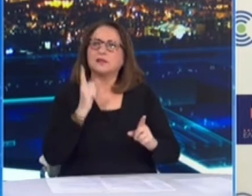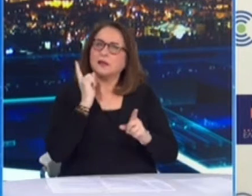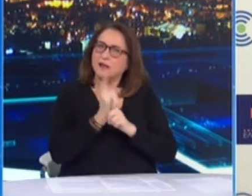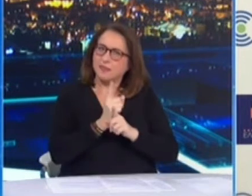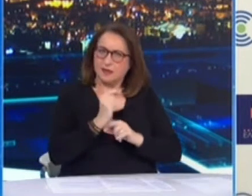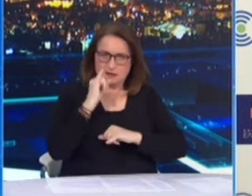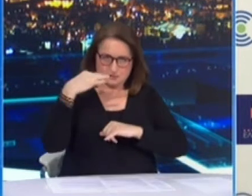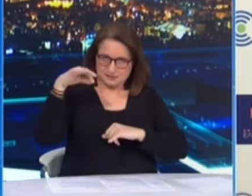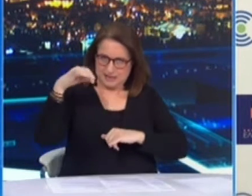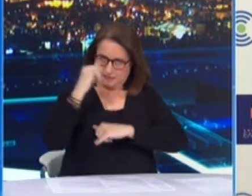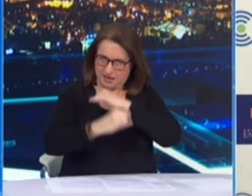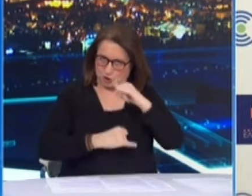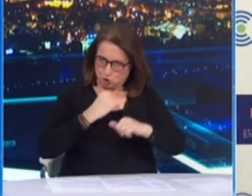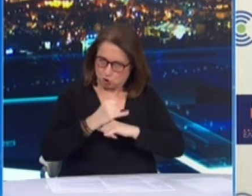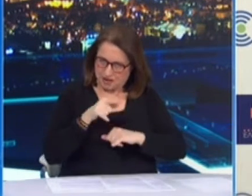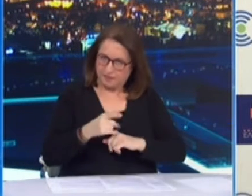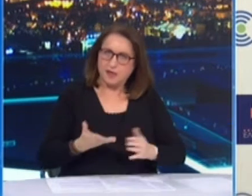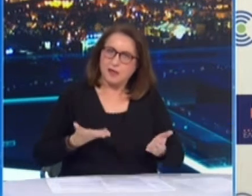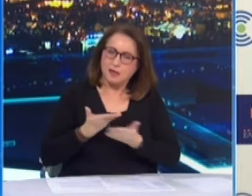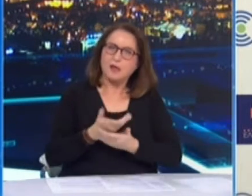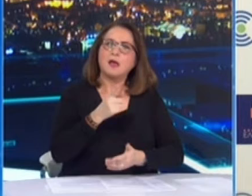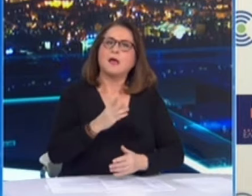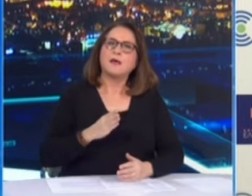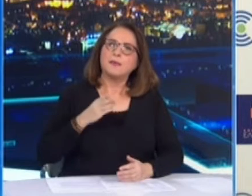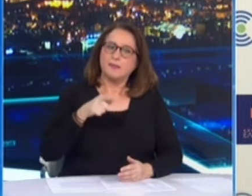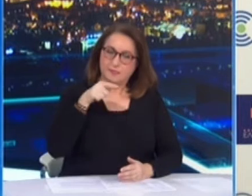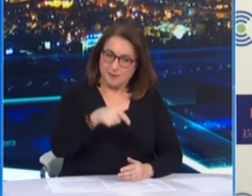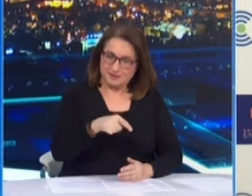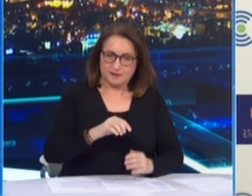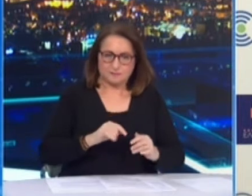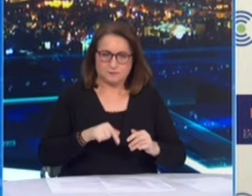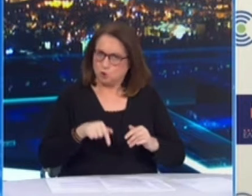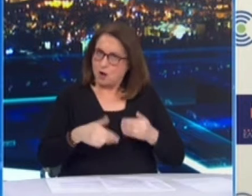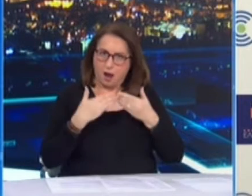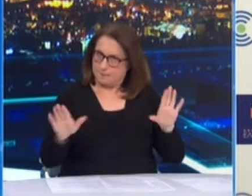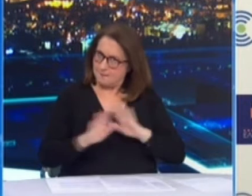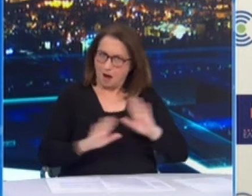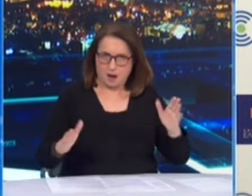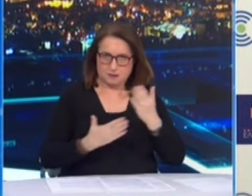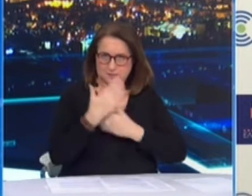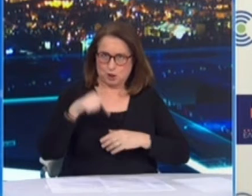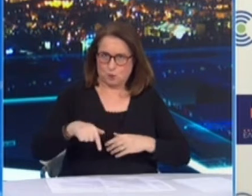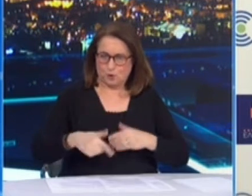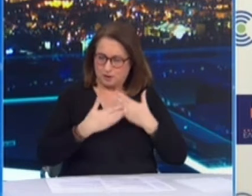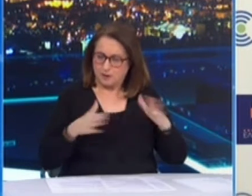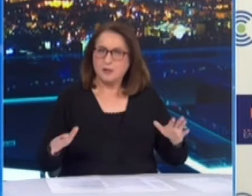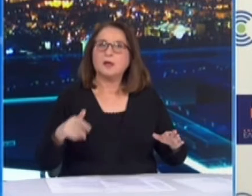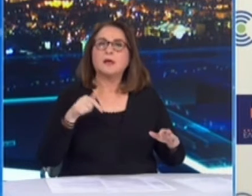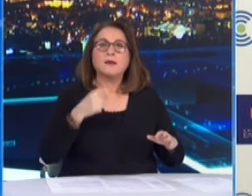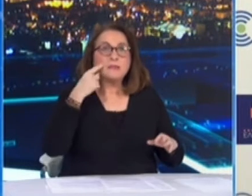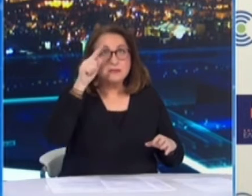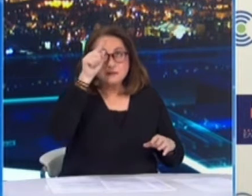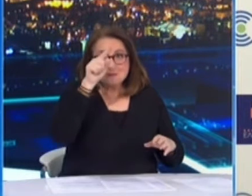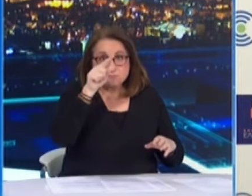λειτουργεί. Μπαίνοντας σε αυτήν αρχικά, μπορεί κανείς να ελέγξει εάν βρίσκεται στις πληθυσμιακές